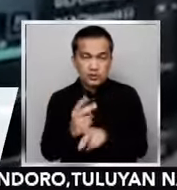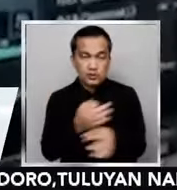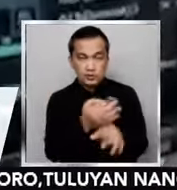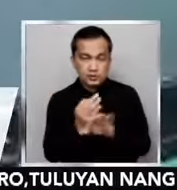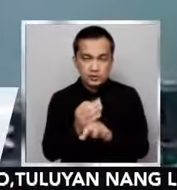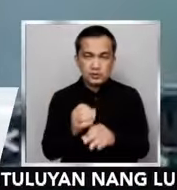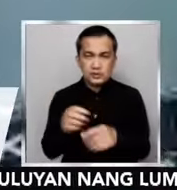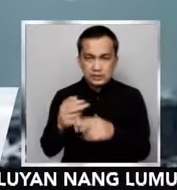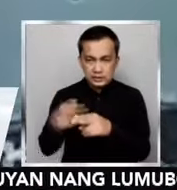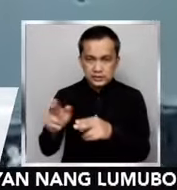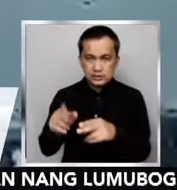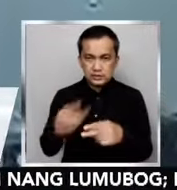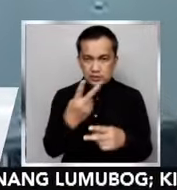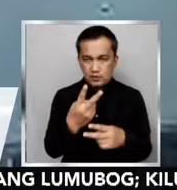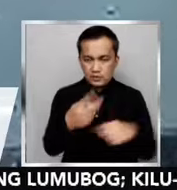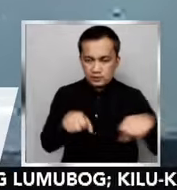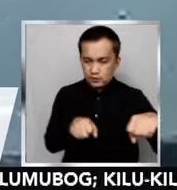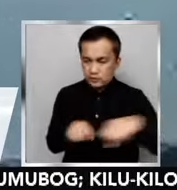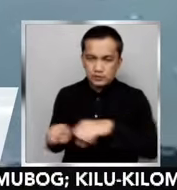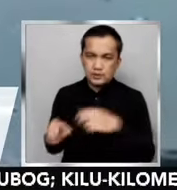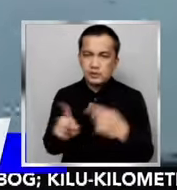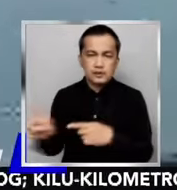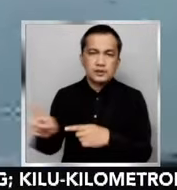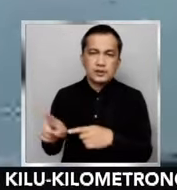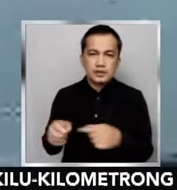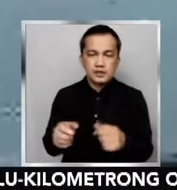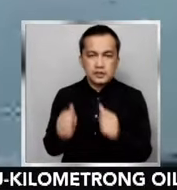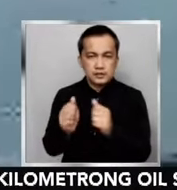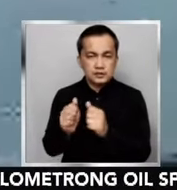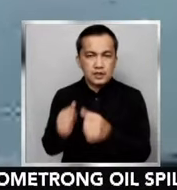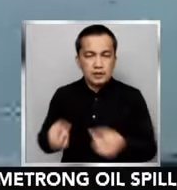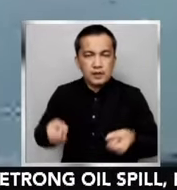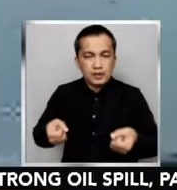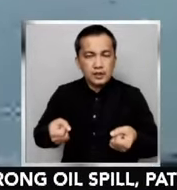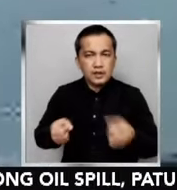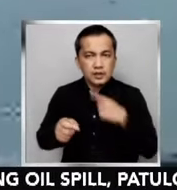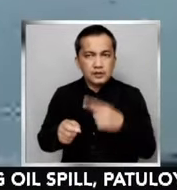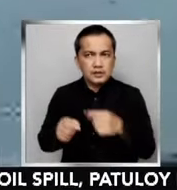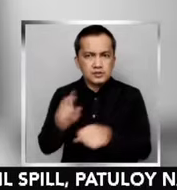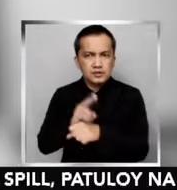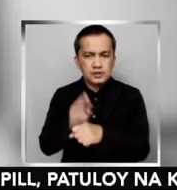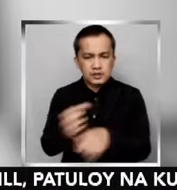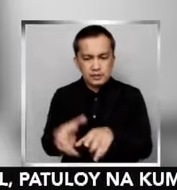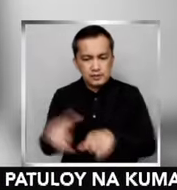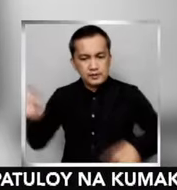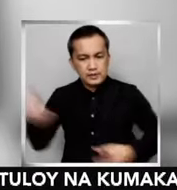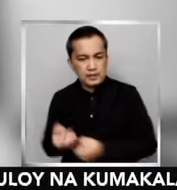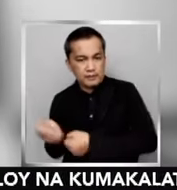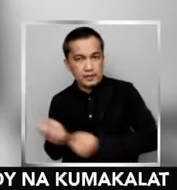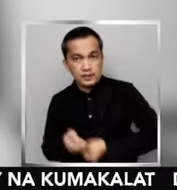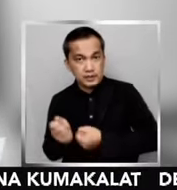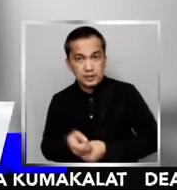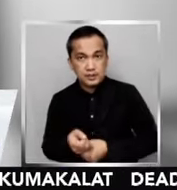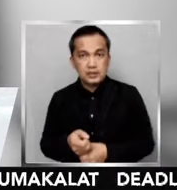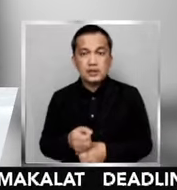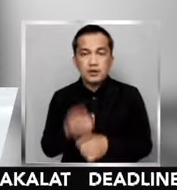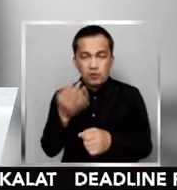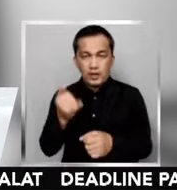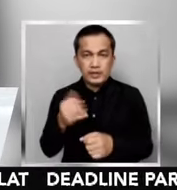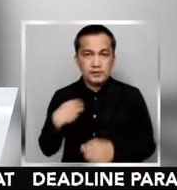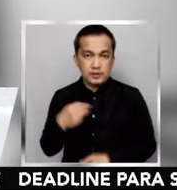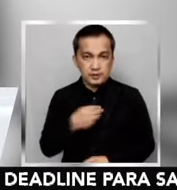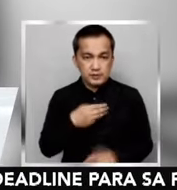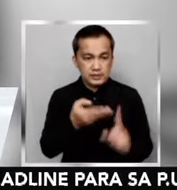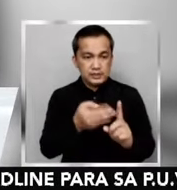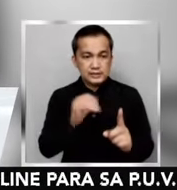nakamotor ayon sa pulisya bitbit umano ng mga ito ang ginamit na padle sa biktima dahil miyembro na ng tao gama si salilig